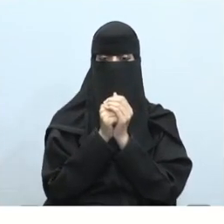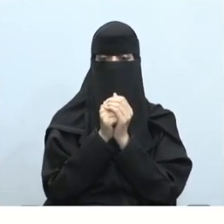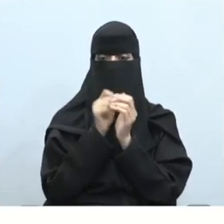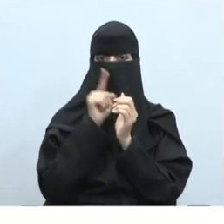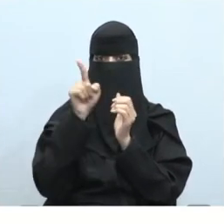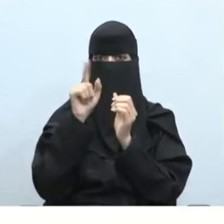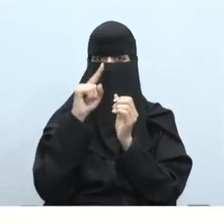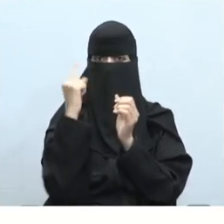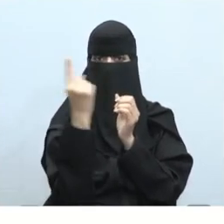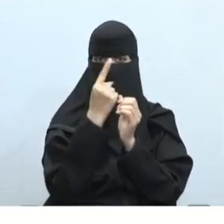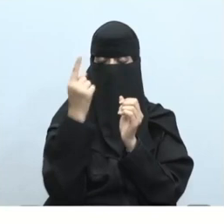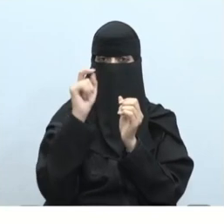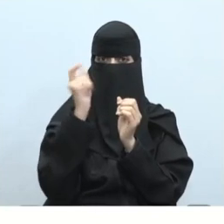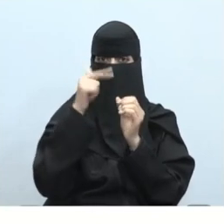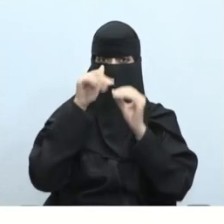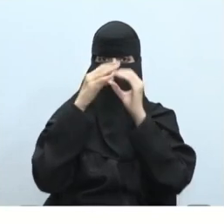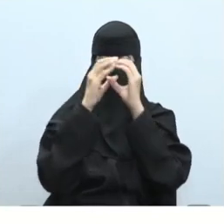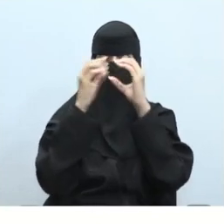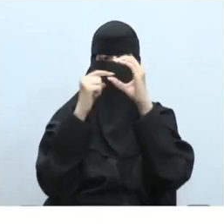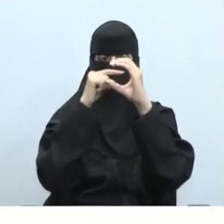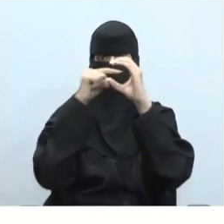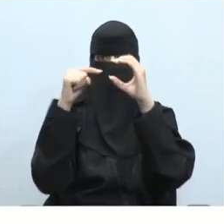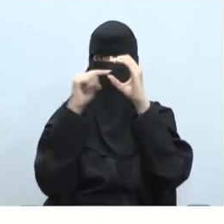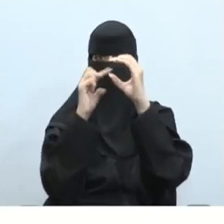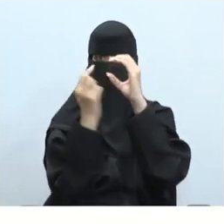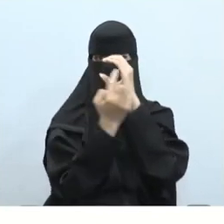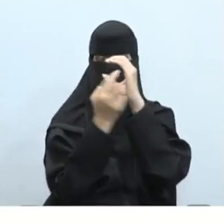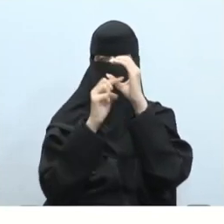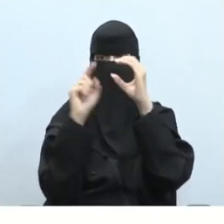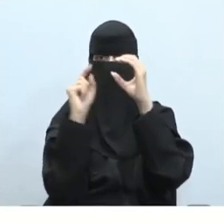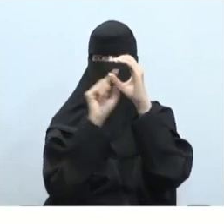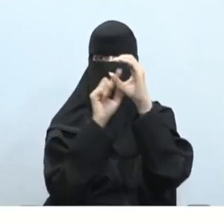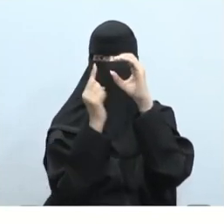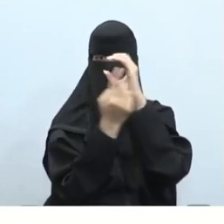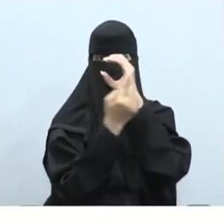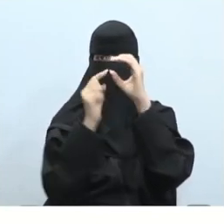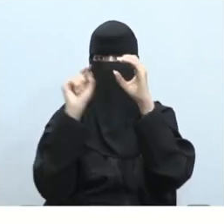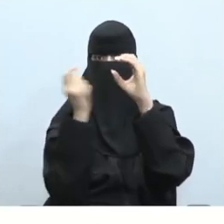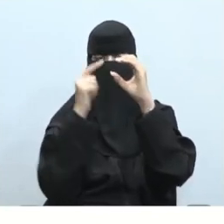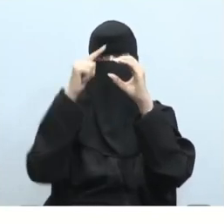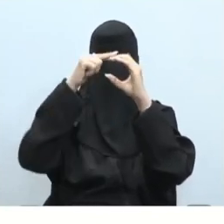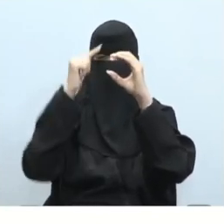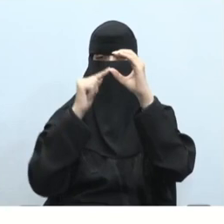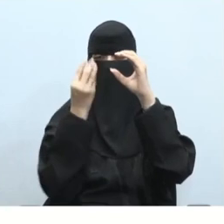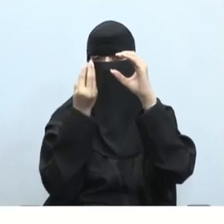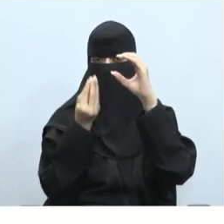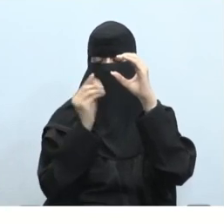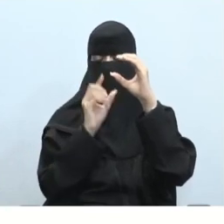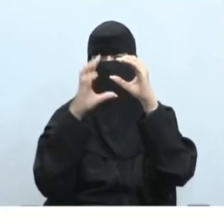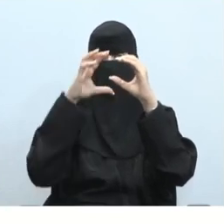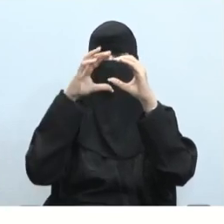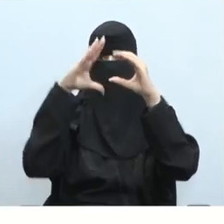هذه السرعه كانت على خط الاستواء اسرع مما هي عليه عند القطبين فادى ذلك الى